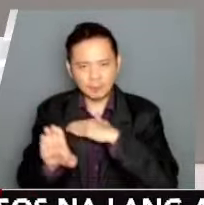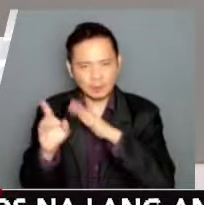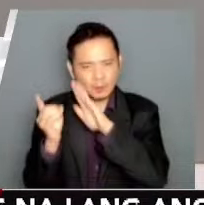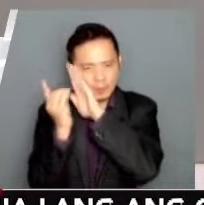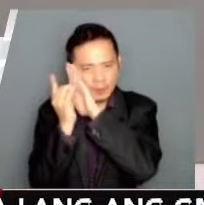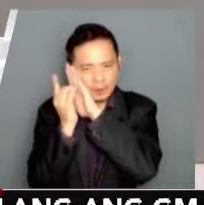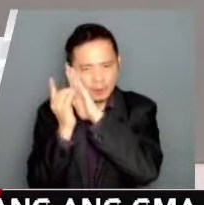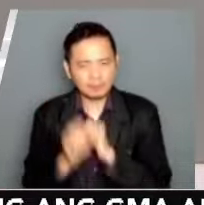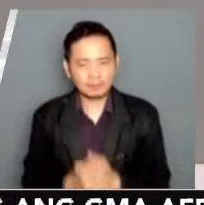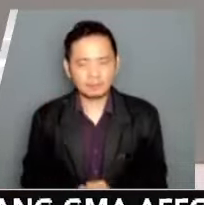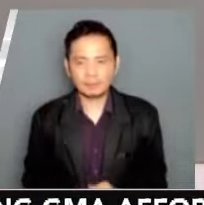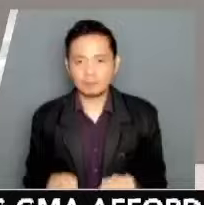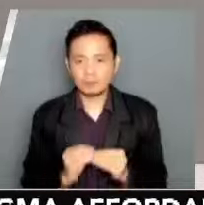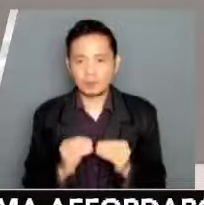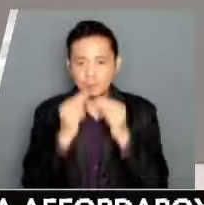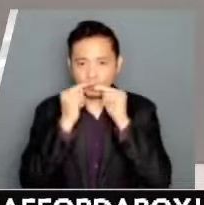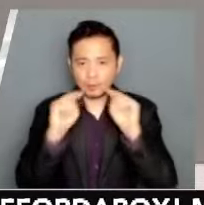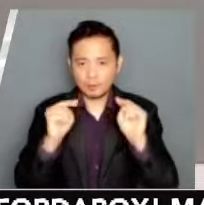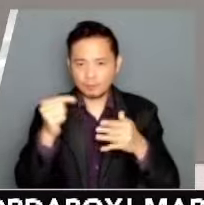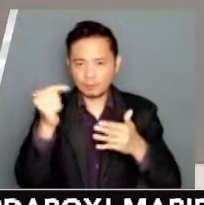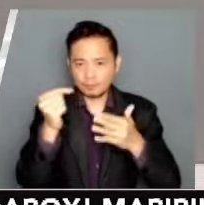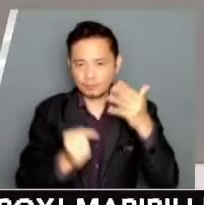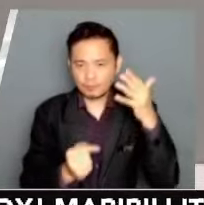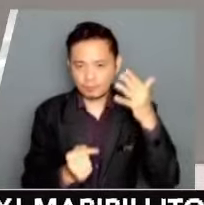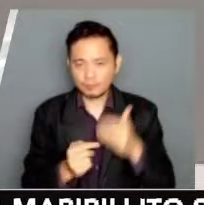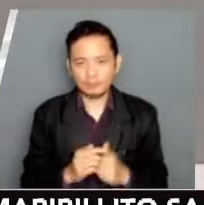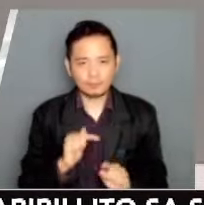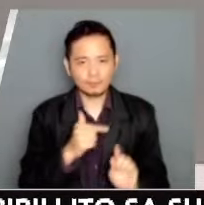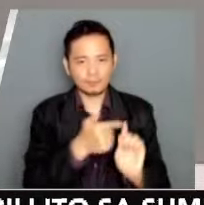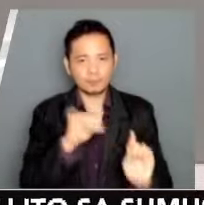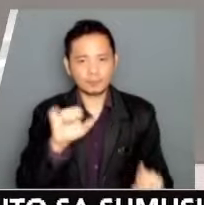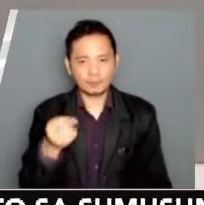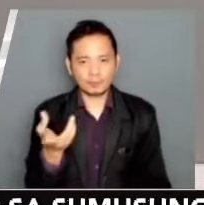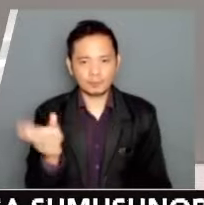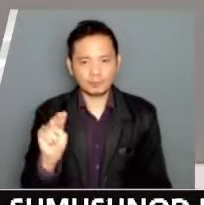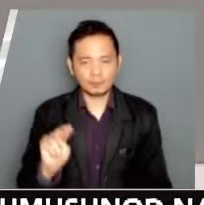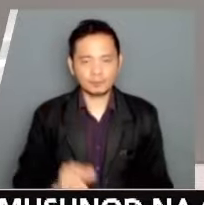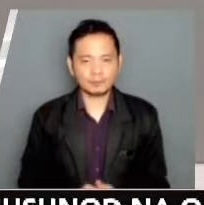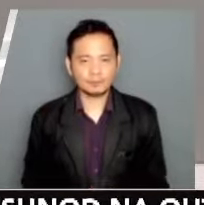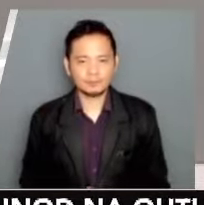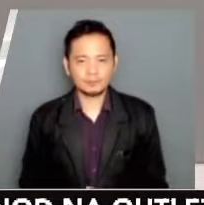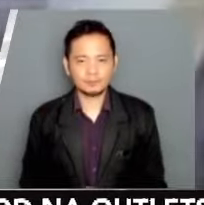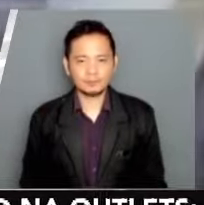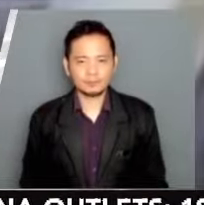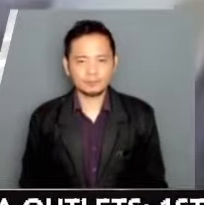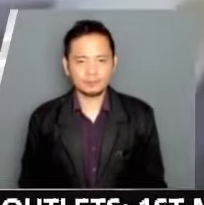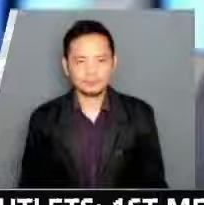ang mainit na balita hatid ni John salah ng GMA Regional TV one Western Visayas